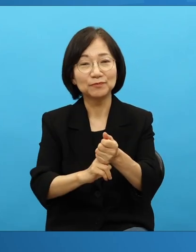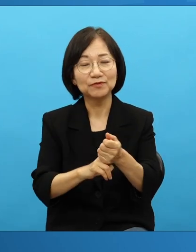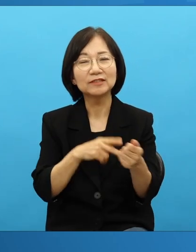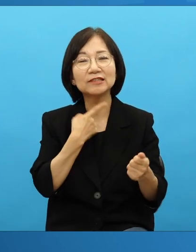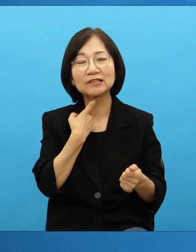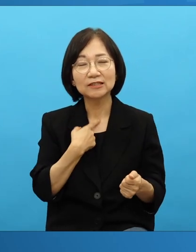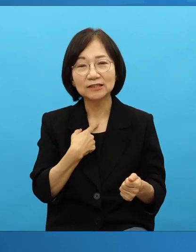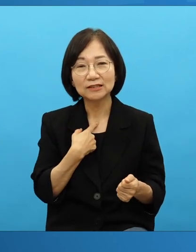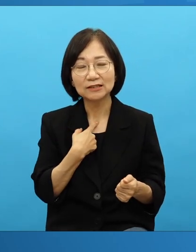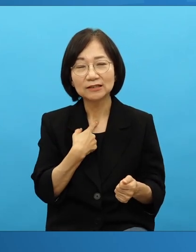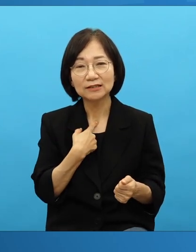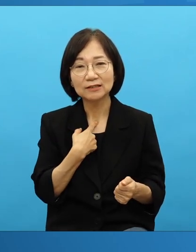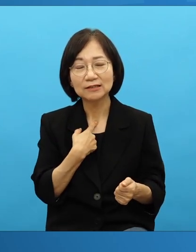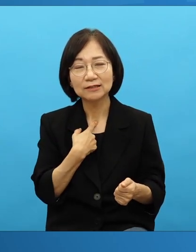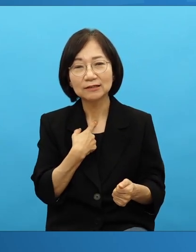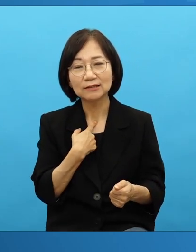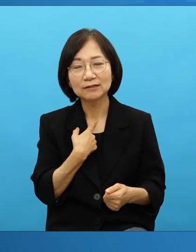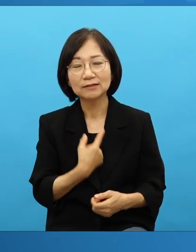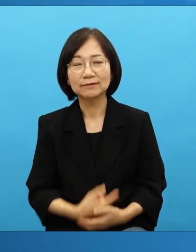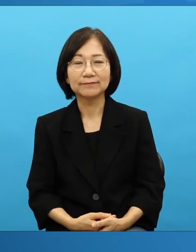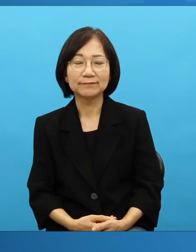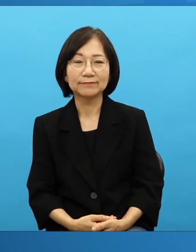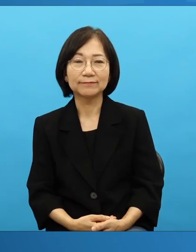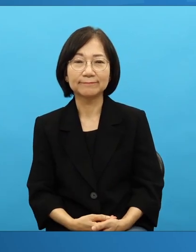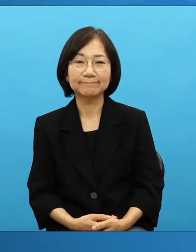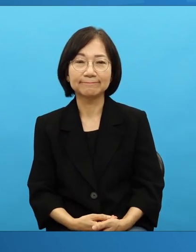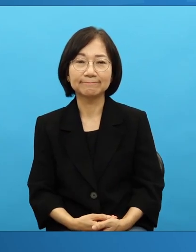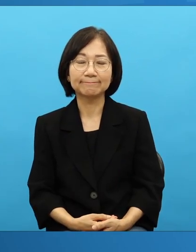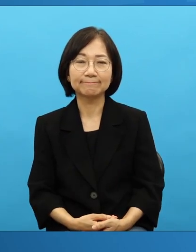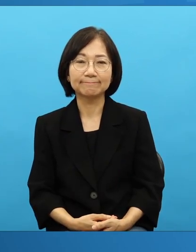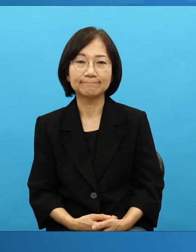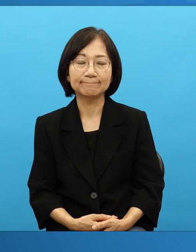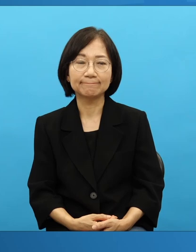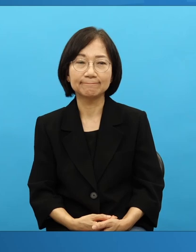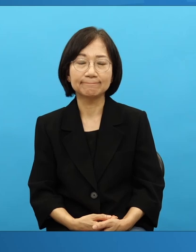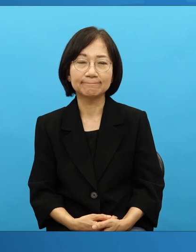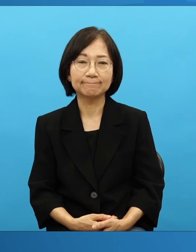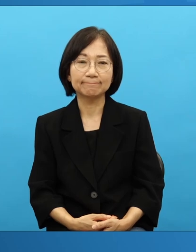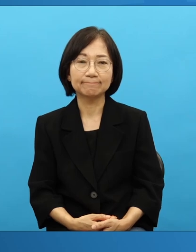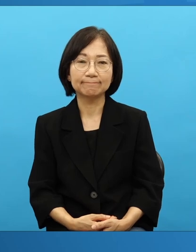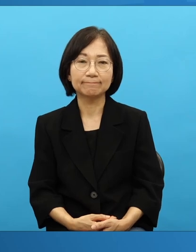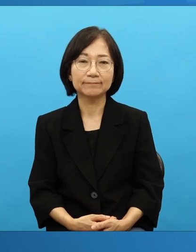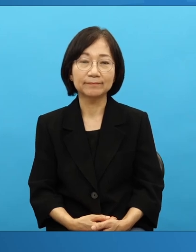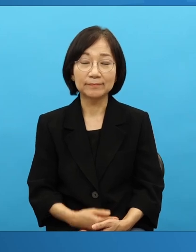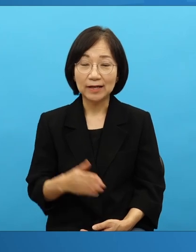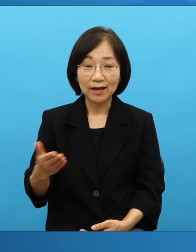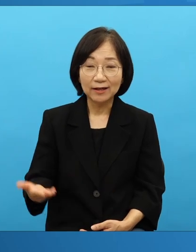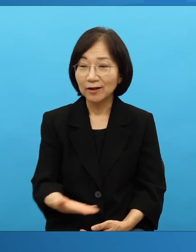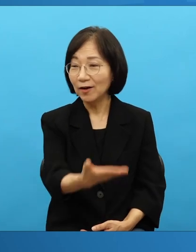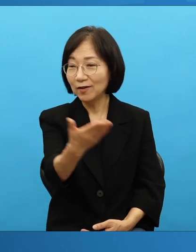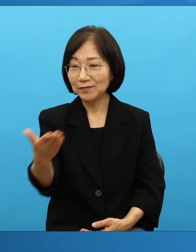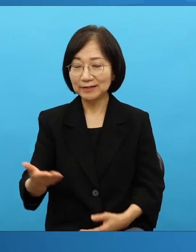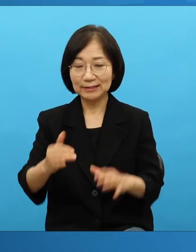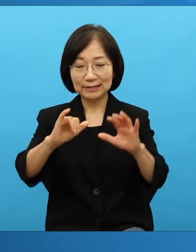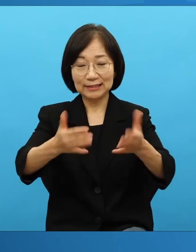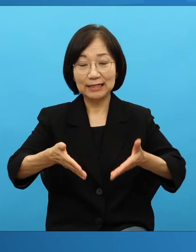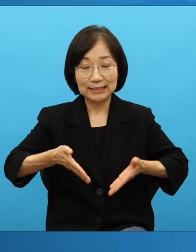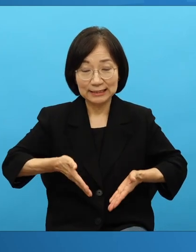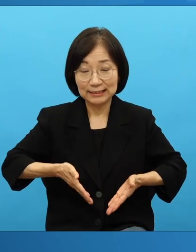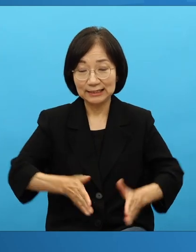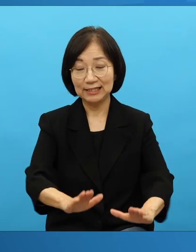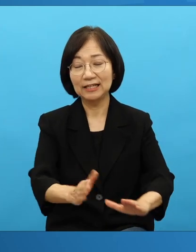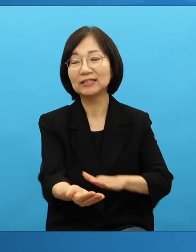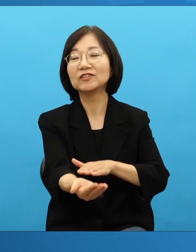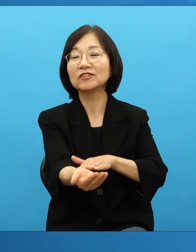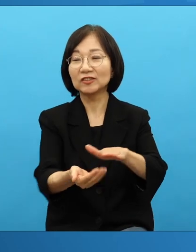이게 뭔 말입니까? 这个是什么意思呀？ 이 벌써 여러분이 이 땅에 오기 전에 창세기 3장 사건은 터진 거예요.